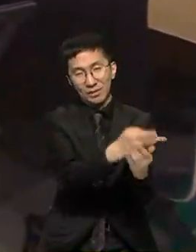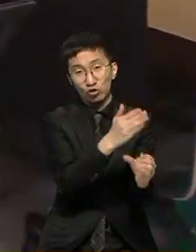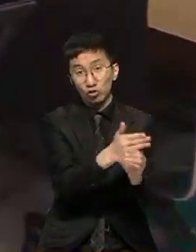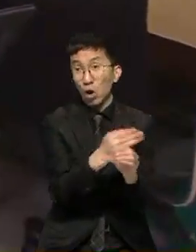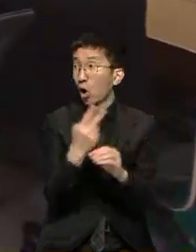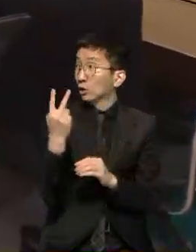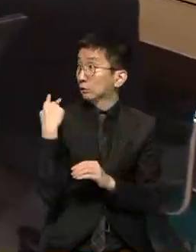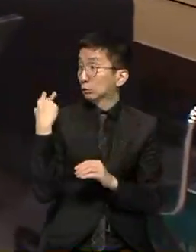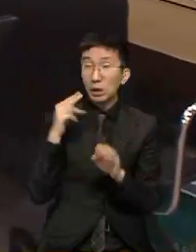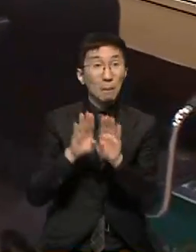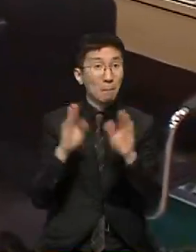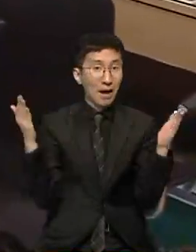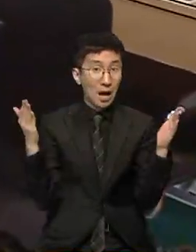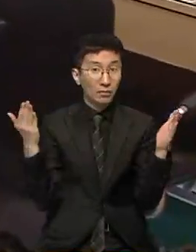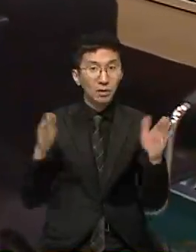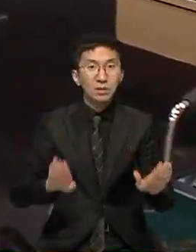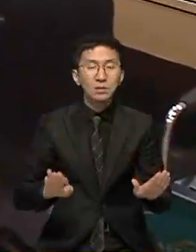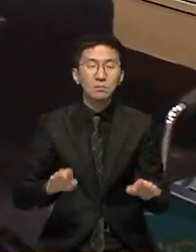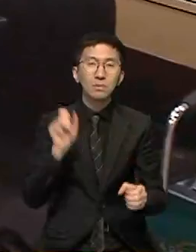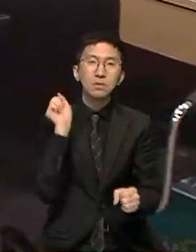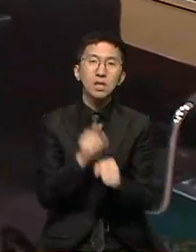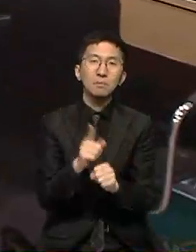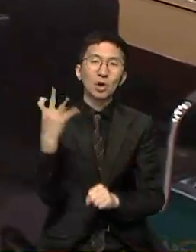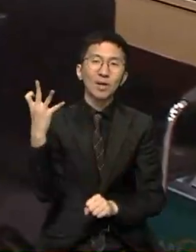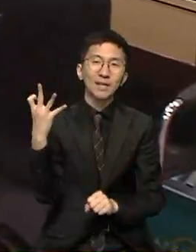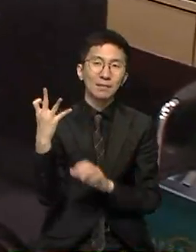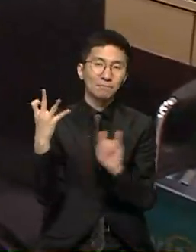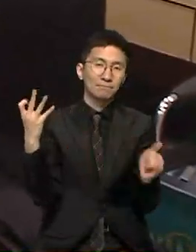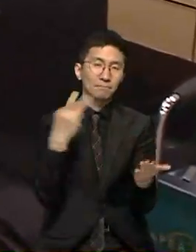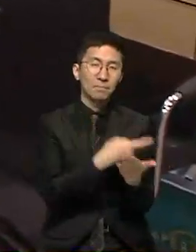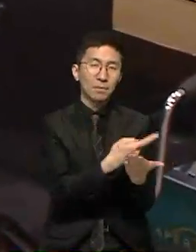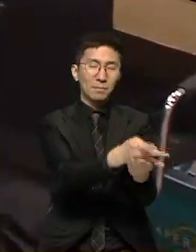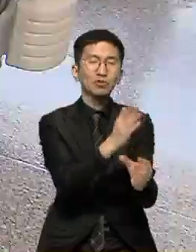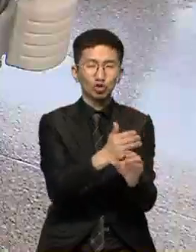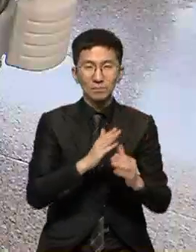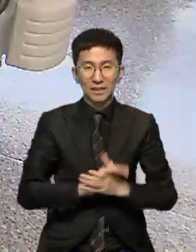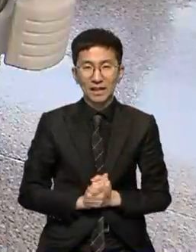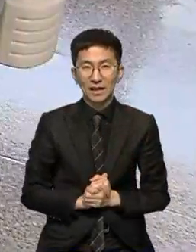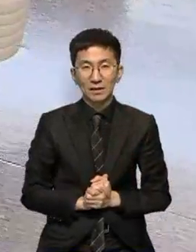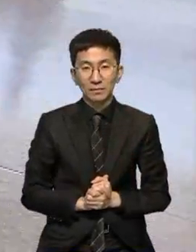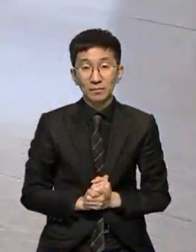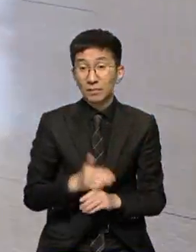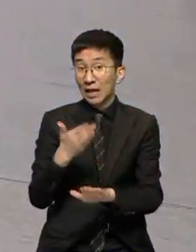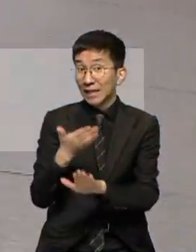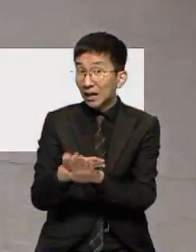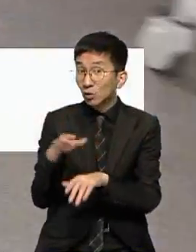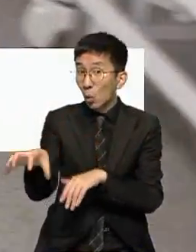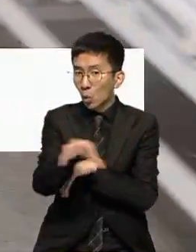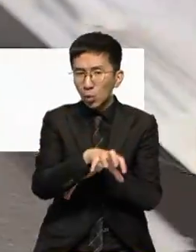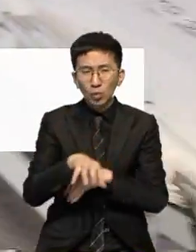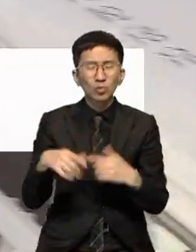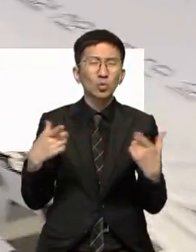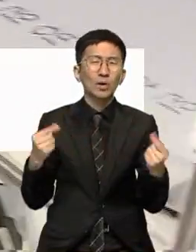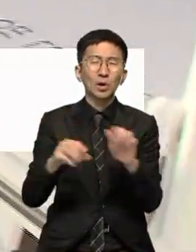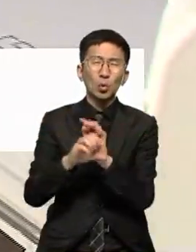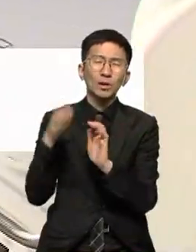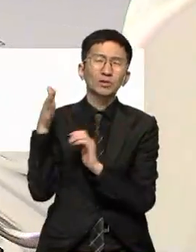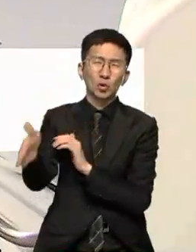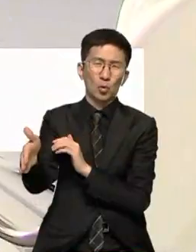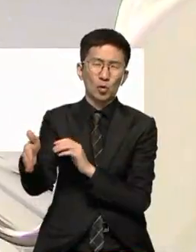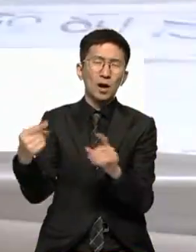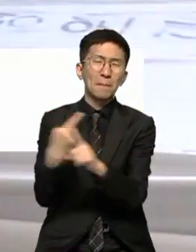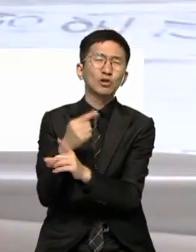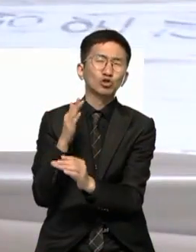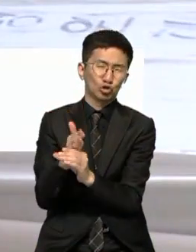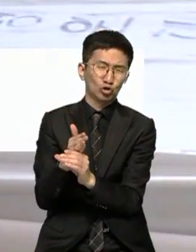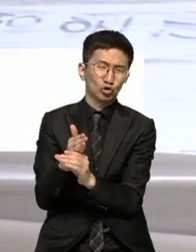되지 않았는데요. 벌써 14명의 환자들이 입원해 있는 상태입니다. 다른 병동도 코로나 전용으로 바꾸고 있는데